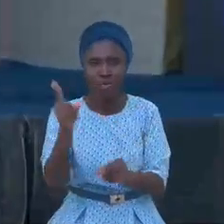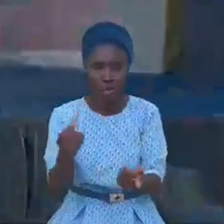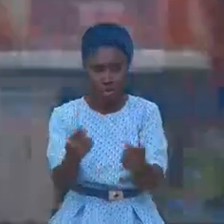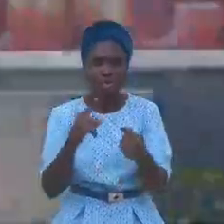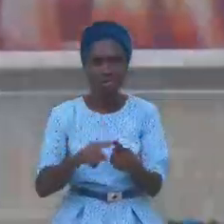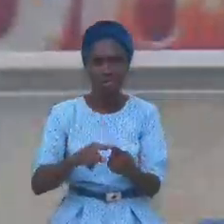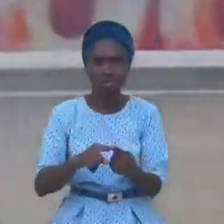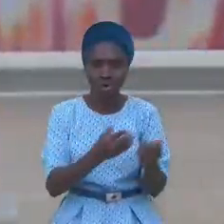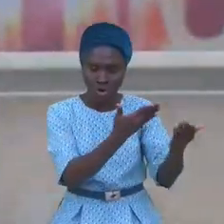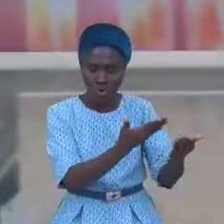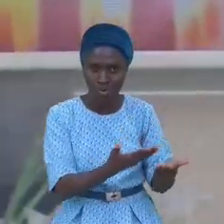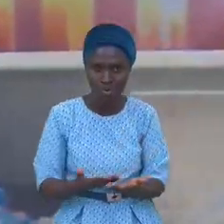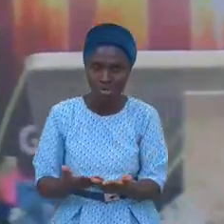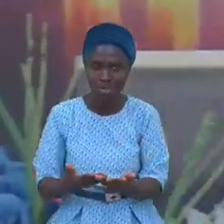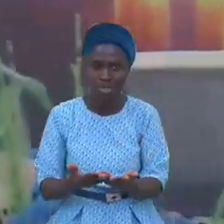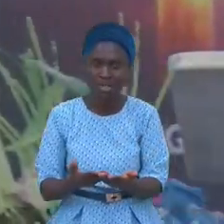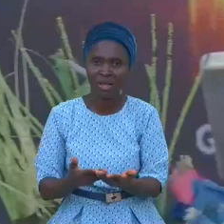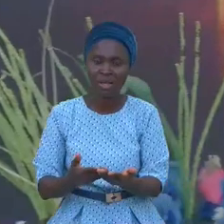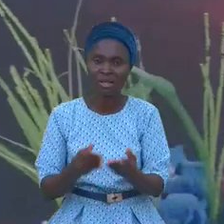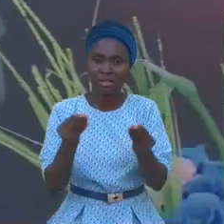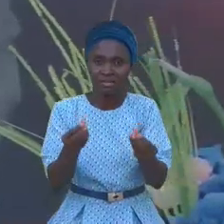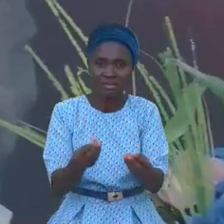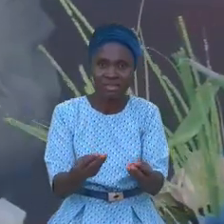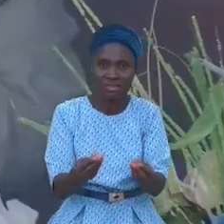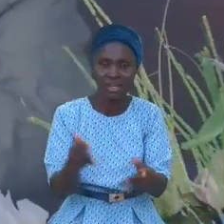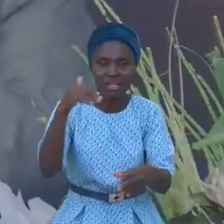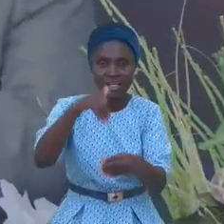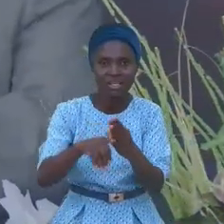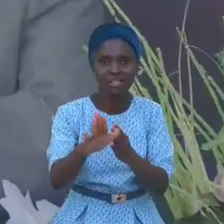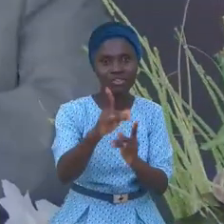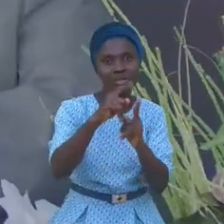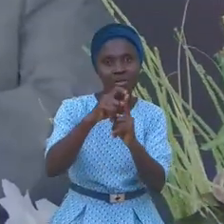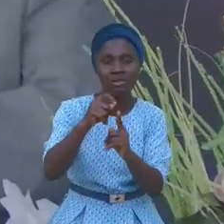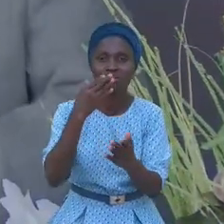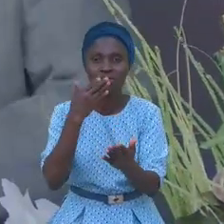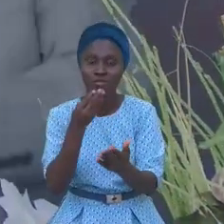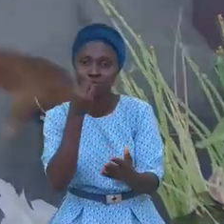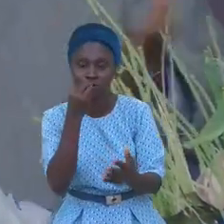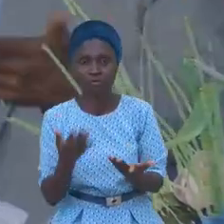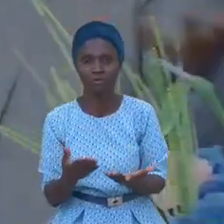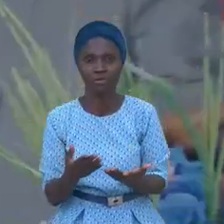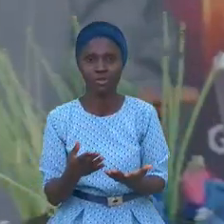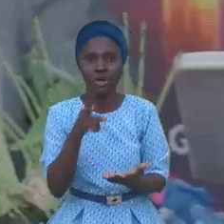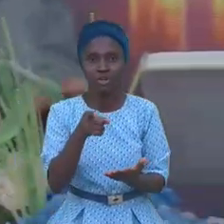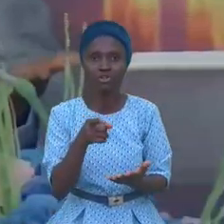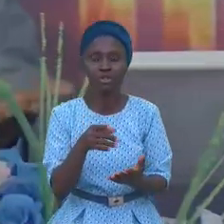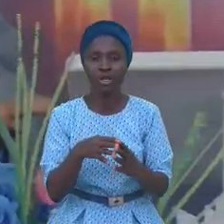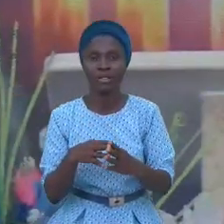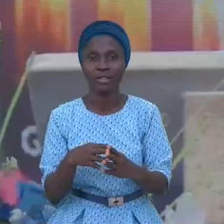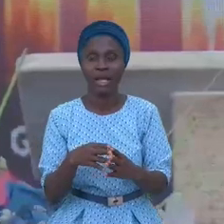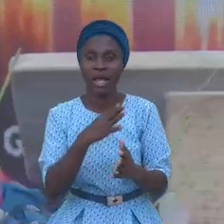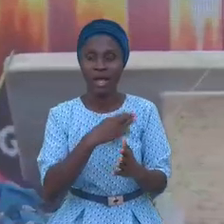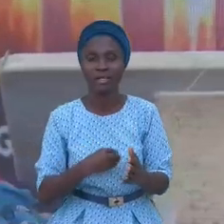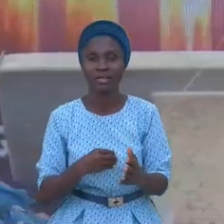tu veilles. Vous voyez Abraham, il faisait le sacrifice à Dieu et les oiseaux de proie venaient. Ils voulaient prendre